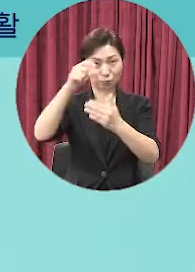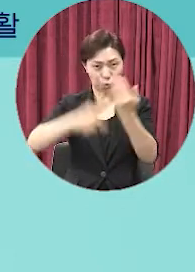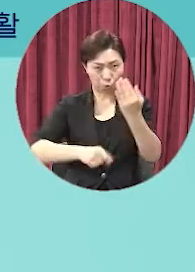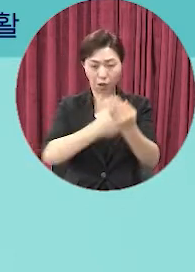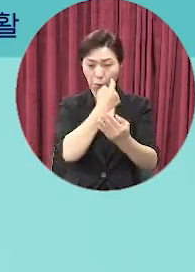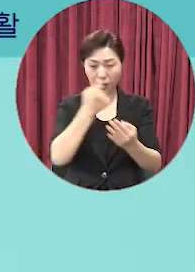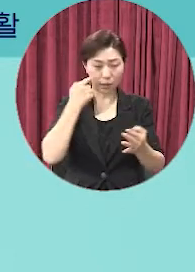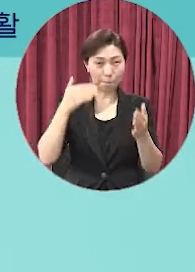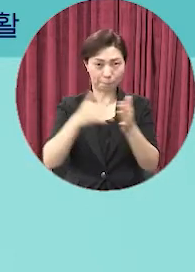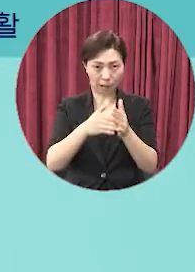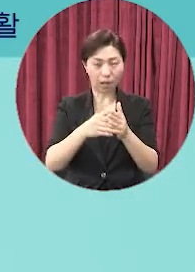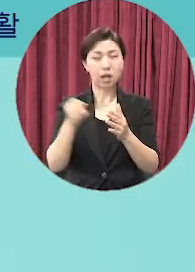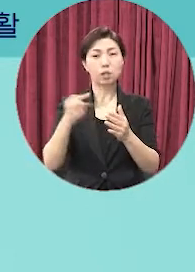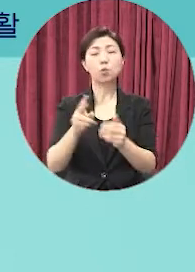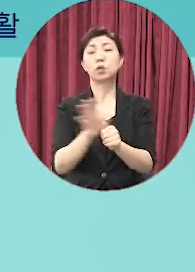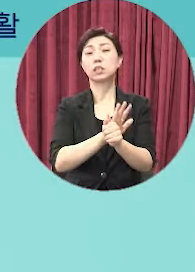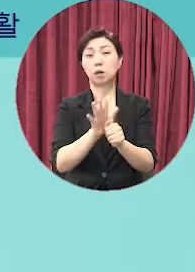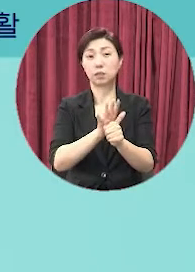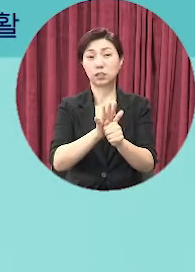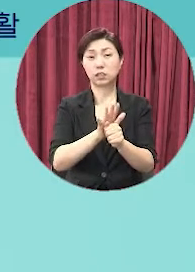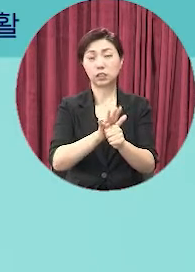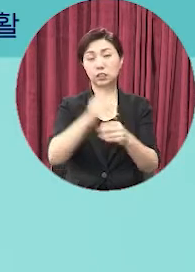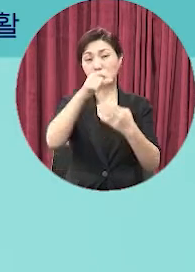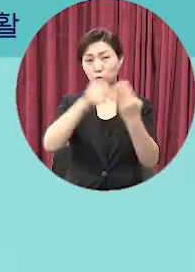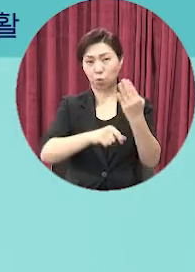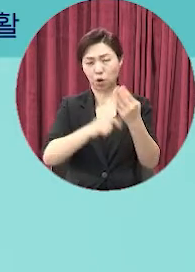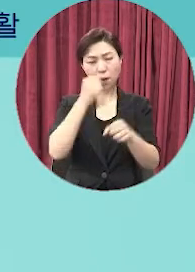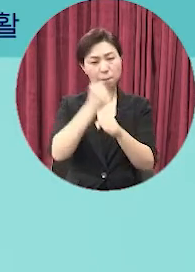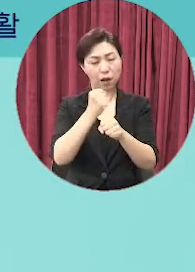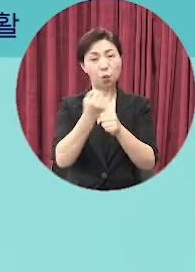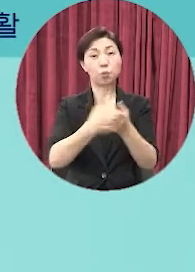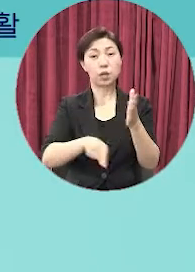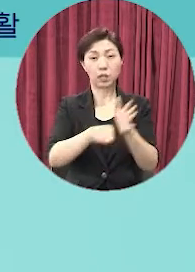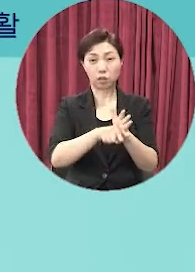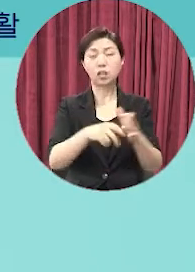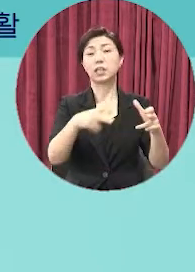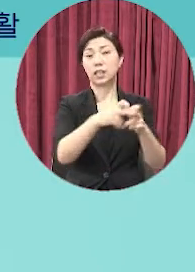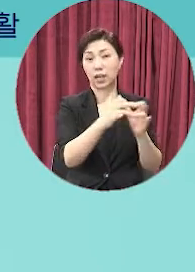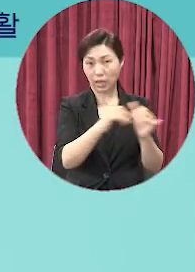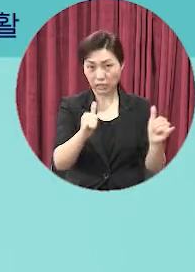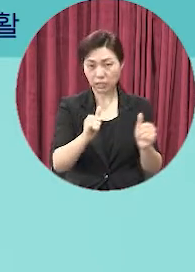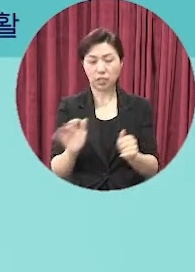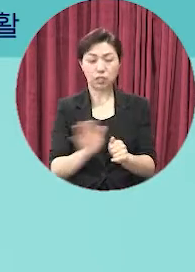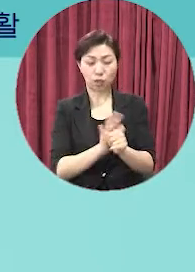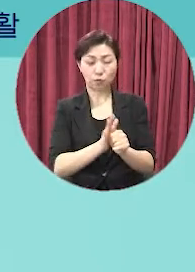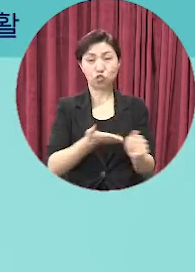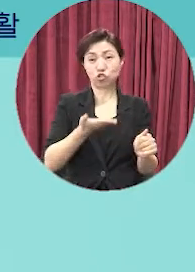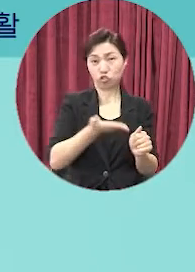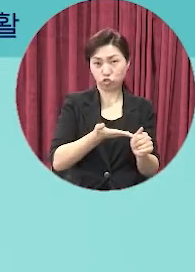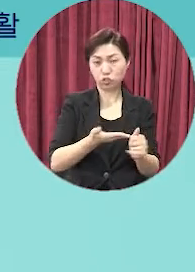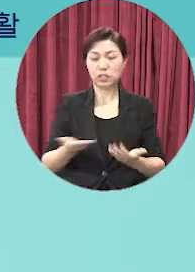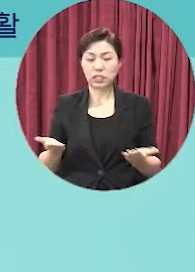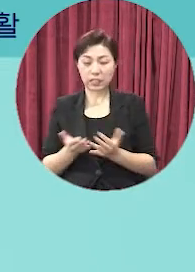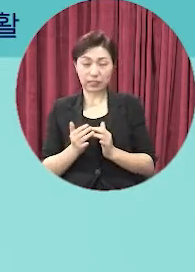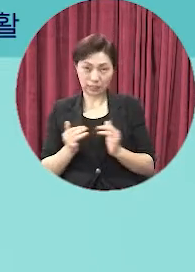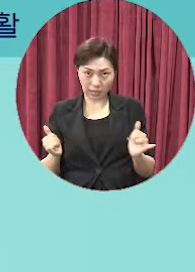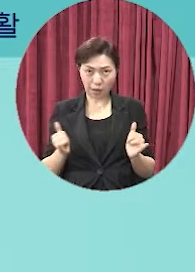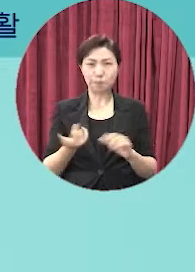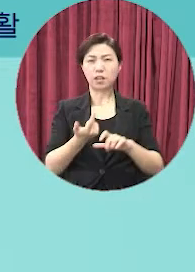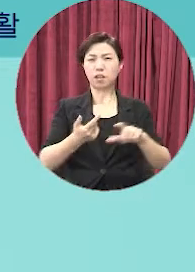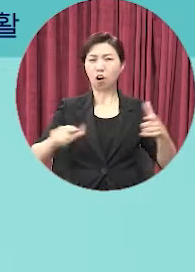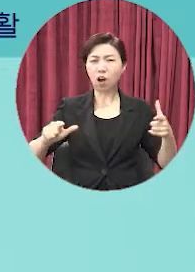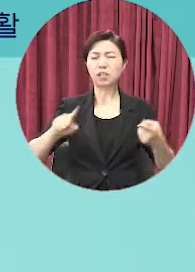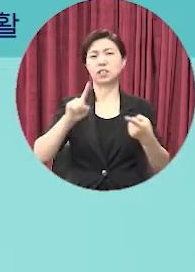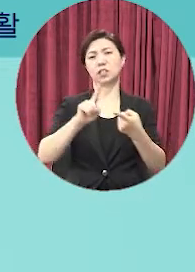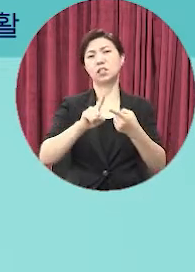위해서 우선 그 장애인 당사자 또는 이제 공급자, 종사자의 좀 집중적인